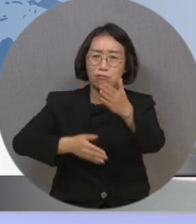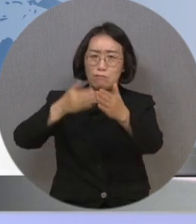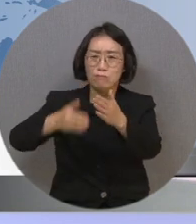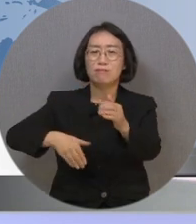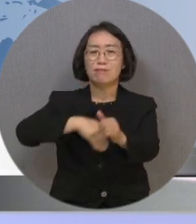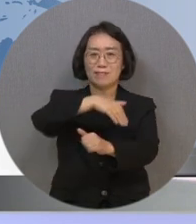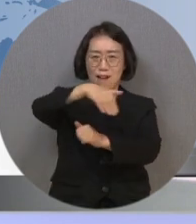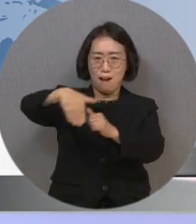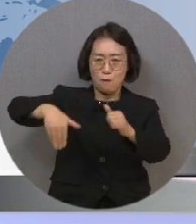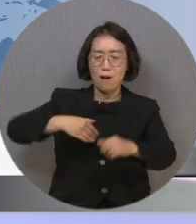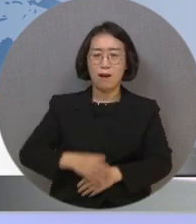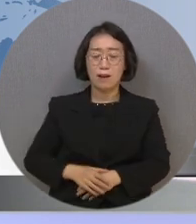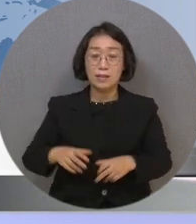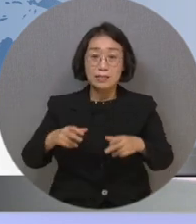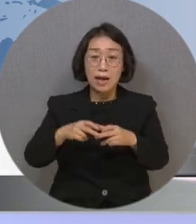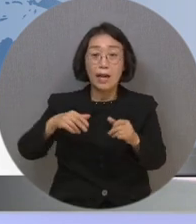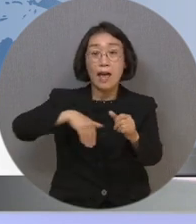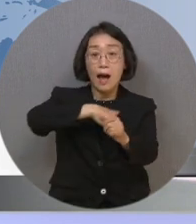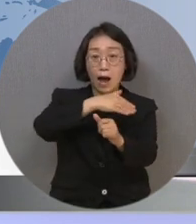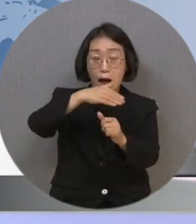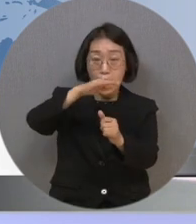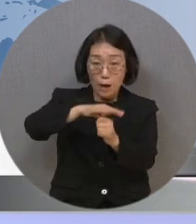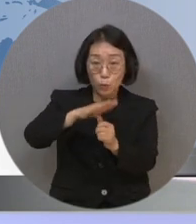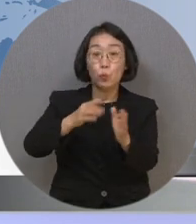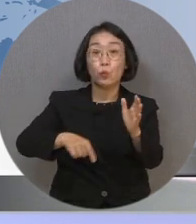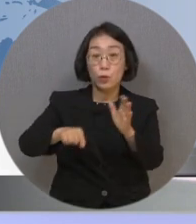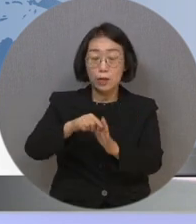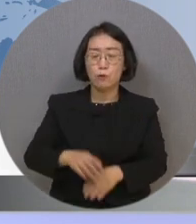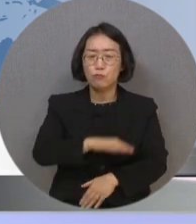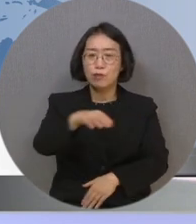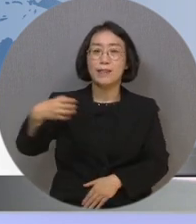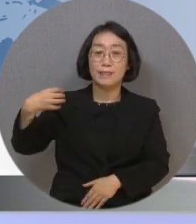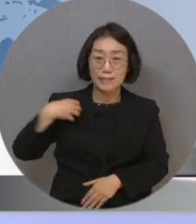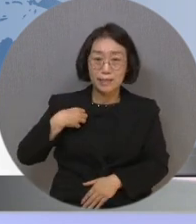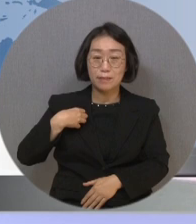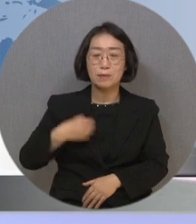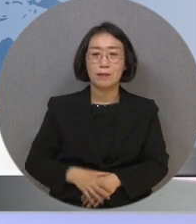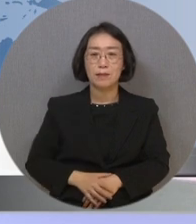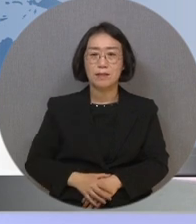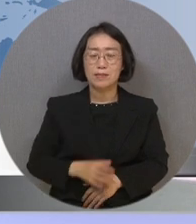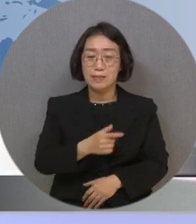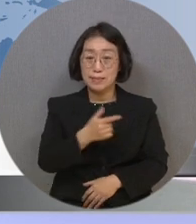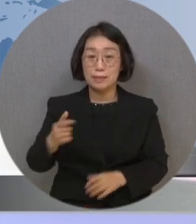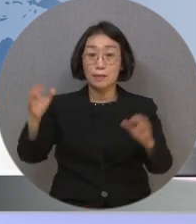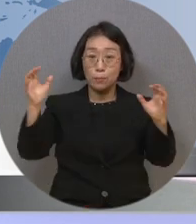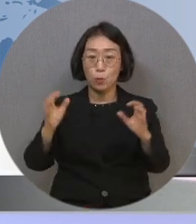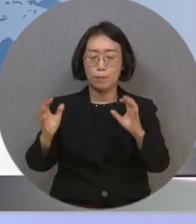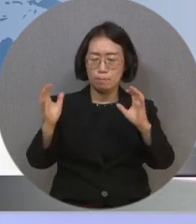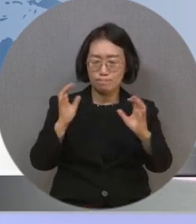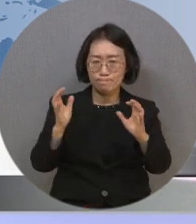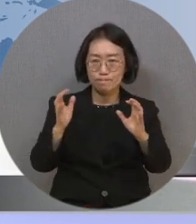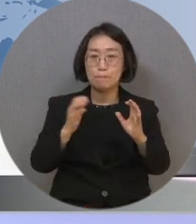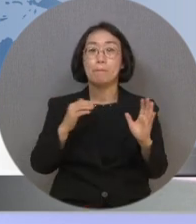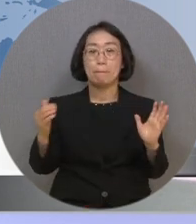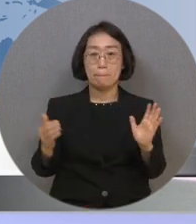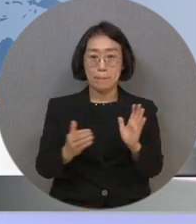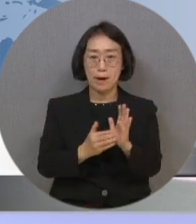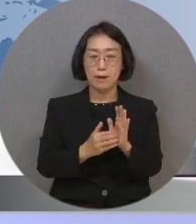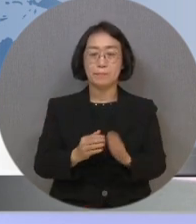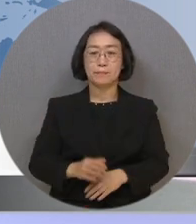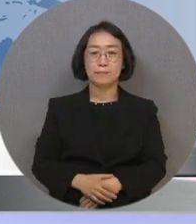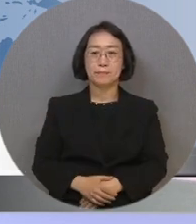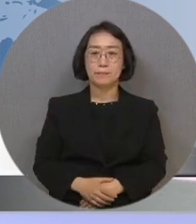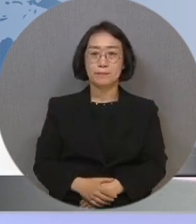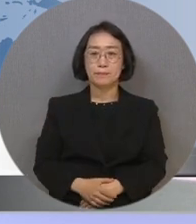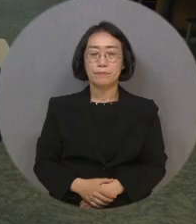현실입니다. 장애 아동 참여 활성화를 위한 우리들의 역할이라는 주제로 컨퍼런스가 열렸습니다. 김은별 기자입니다.